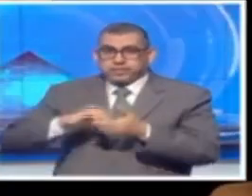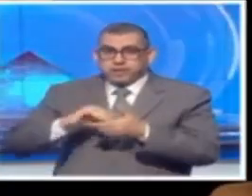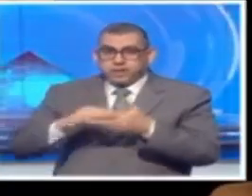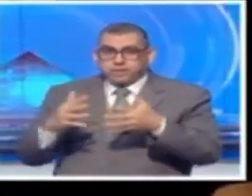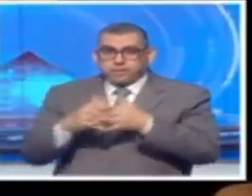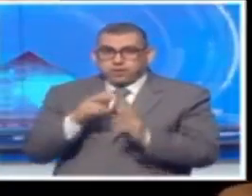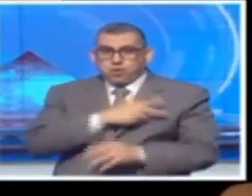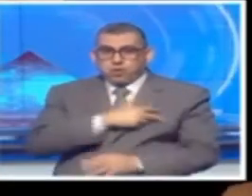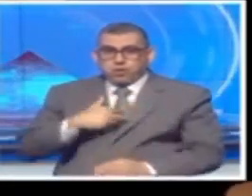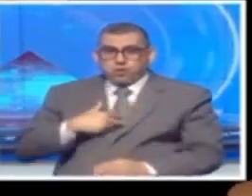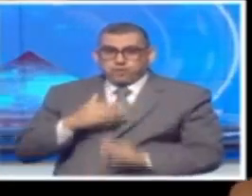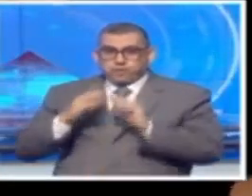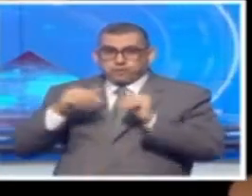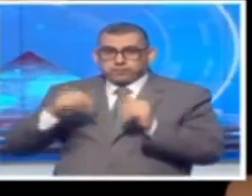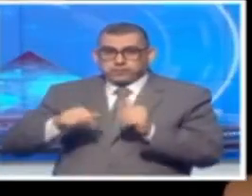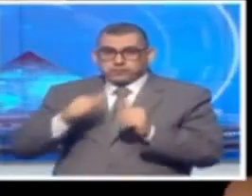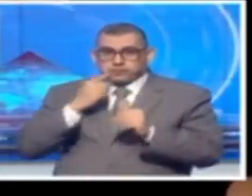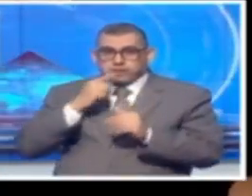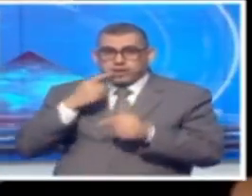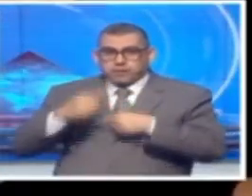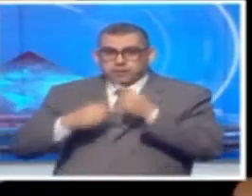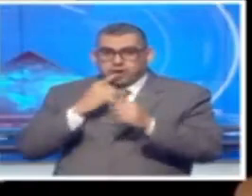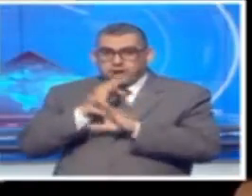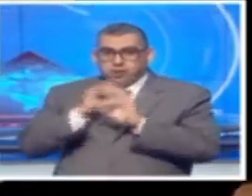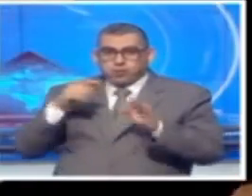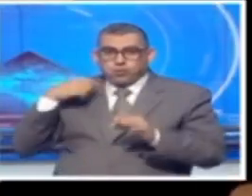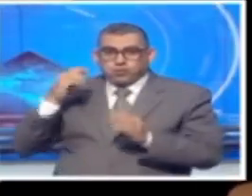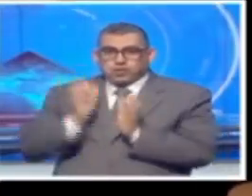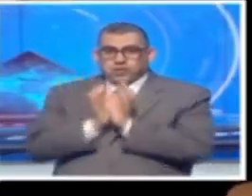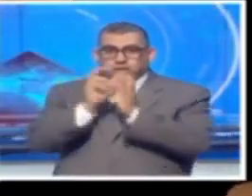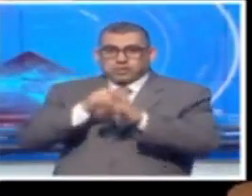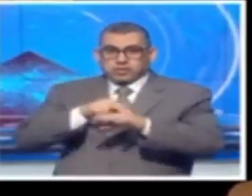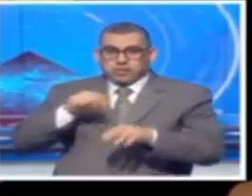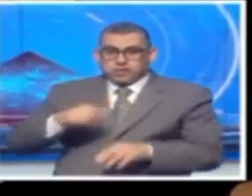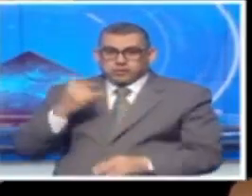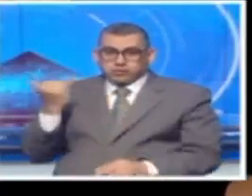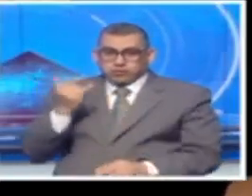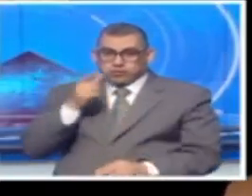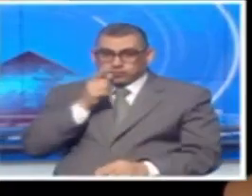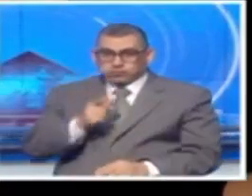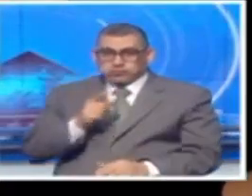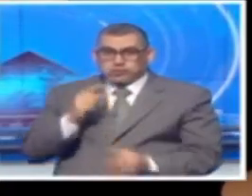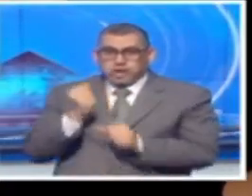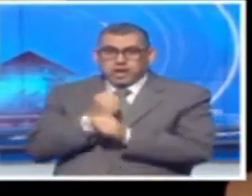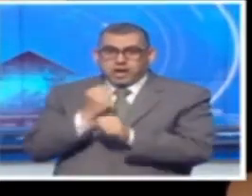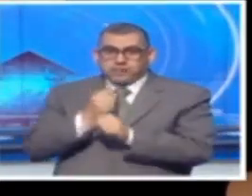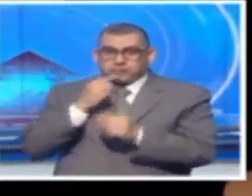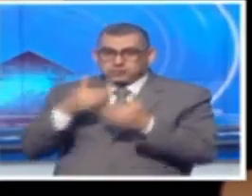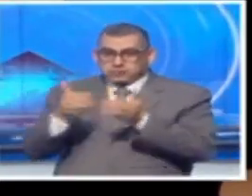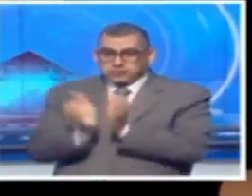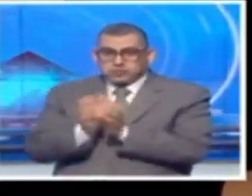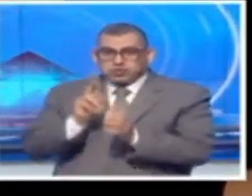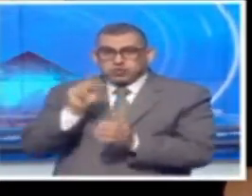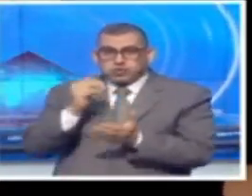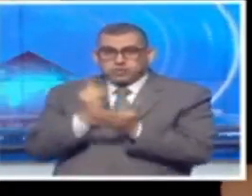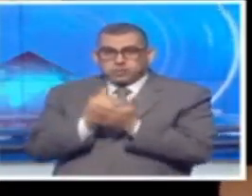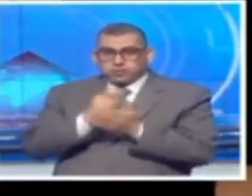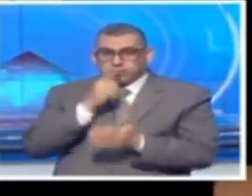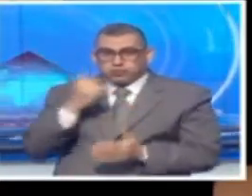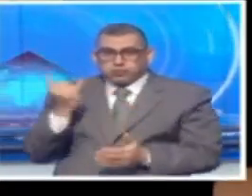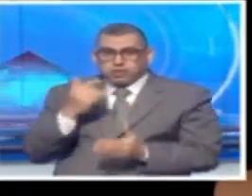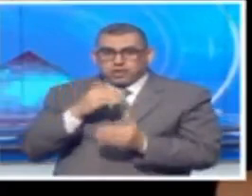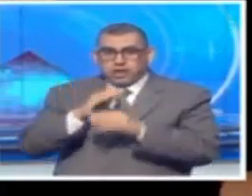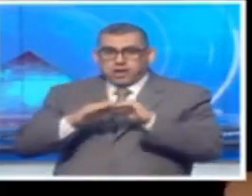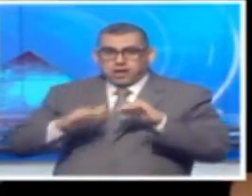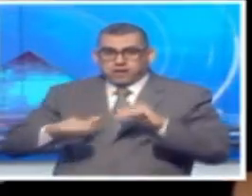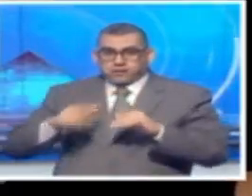مع الحكومة المصرية بشكل عام ووزارة التضامن بشكل خاص، تعمل منظمة الأمم المتحدة